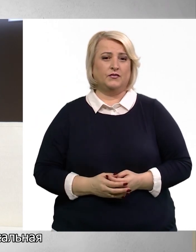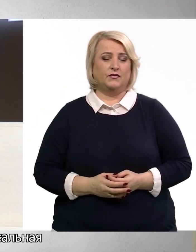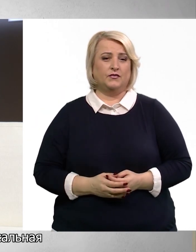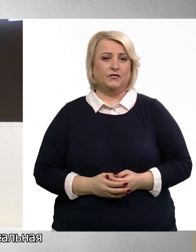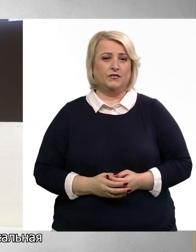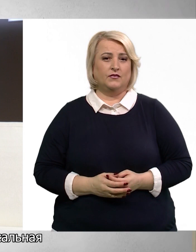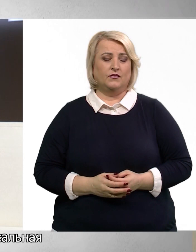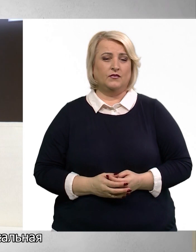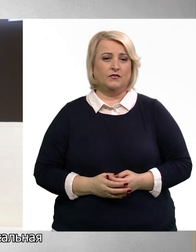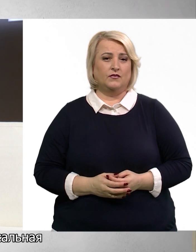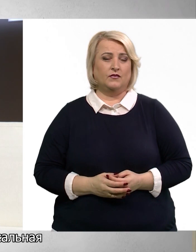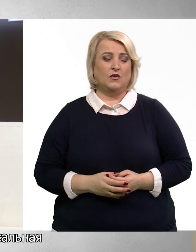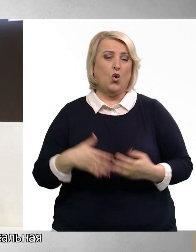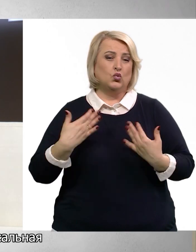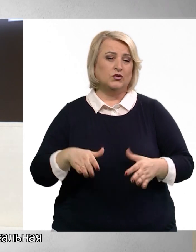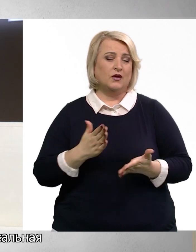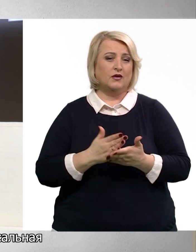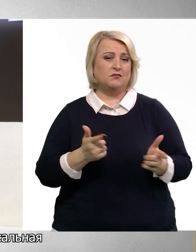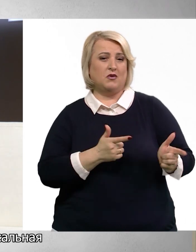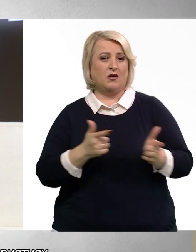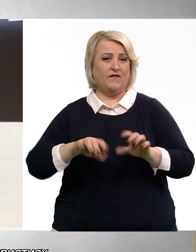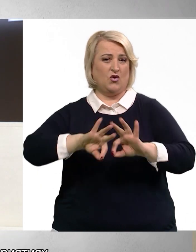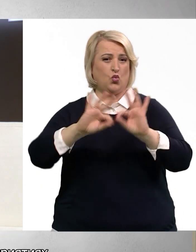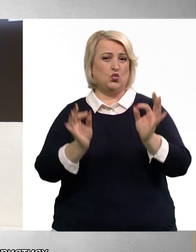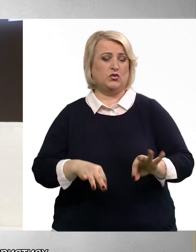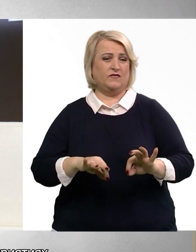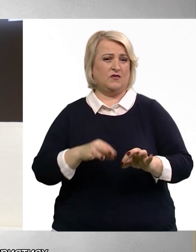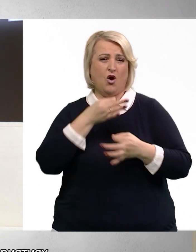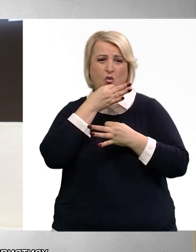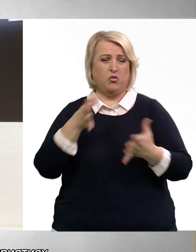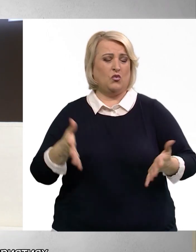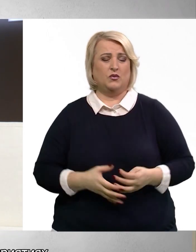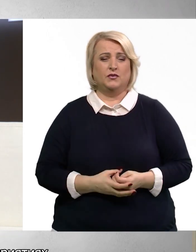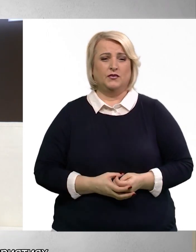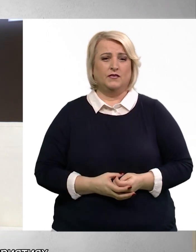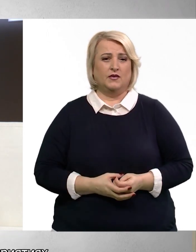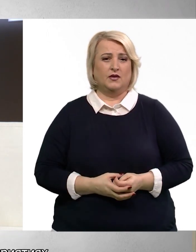în schimb, au o pregătire universală trecând, iată,